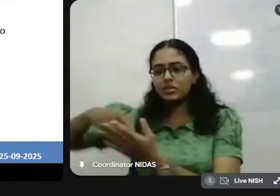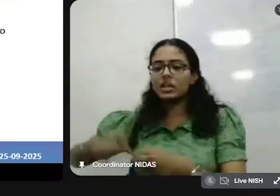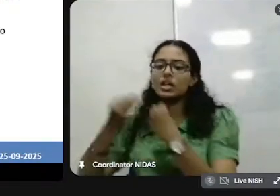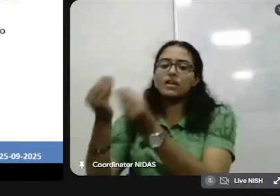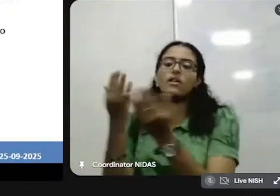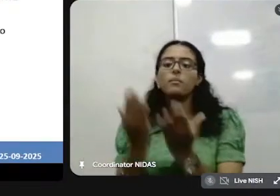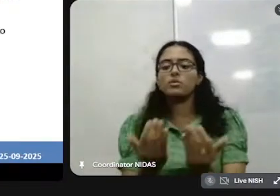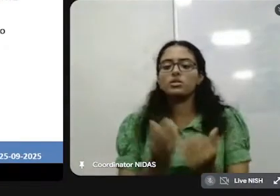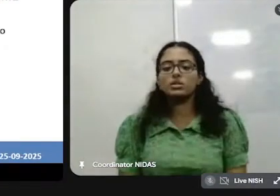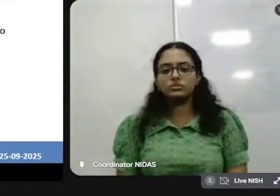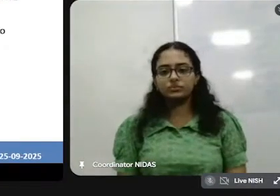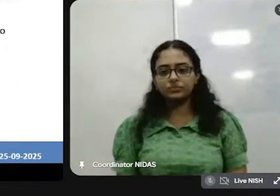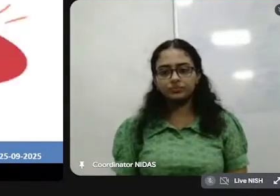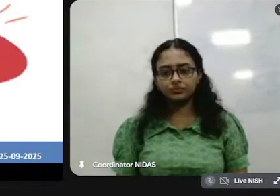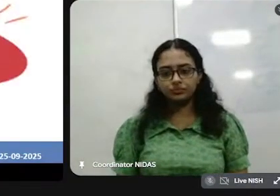ചെയ്യുന്നത്.